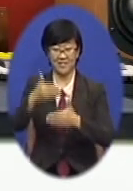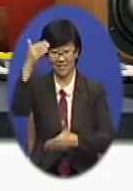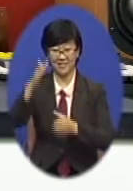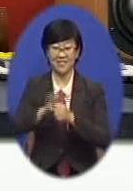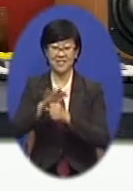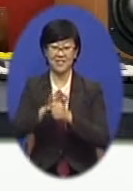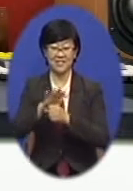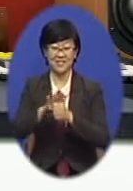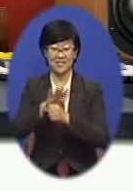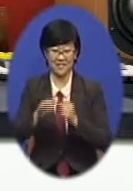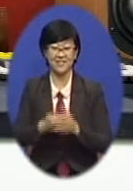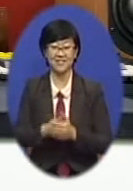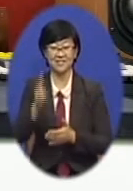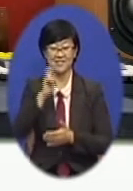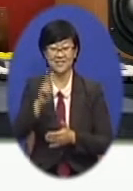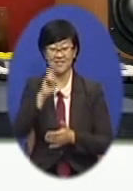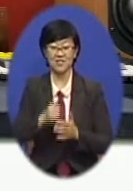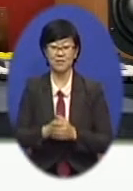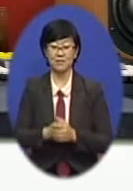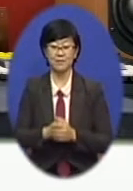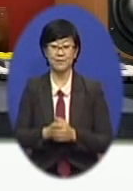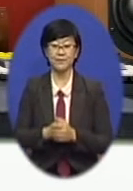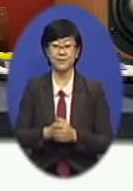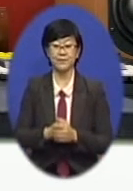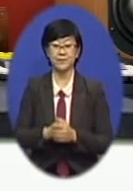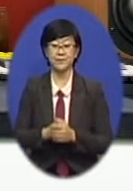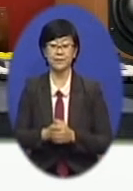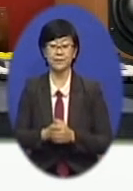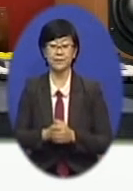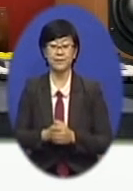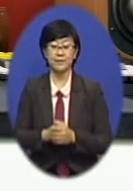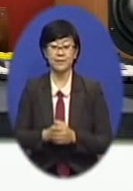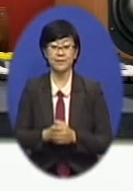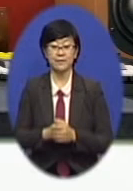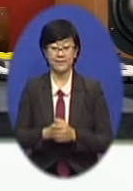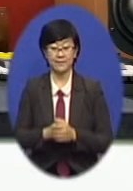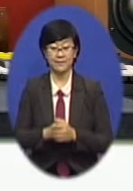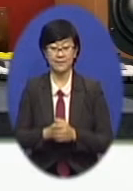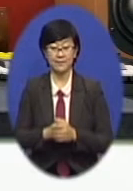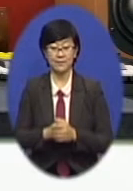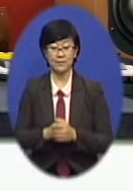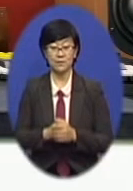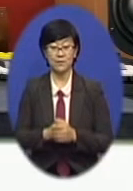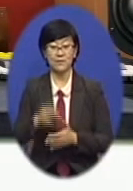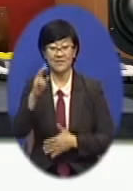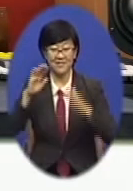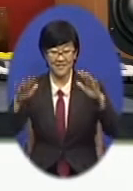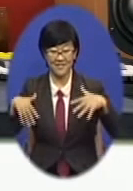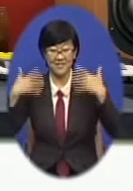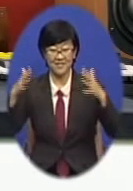유리벽 사랑. 아, 유리벽 사랑이요? 예. 그래요. 네. 자, 우리 이